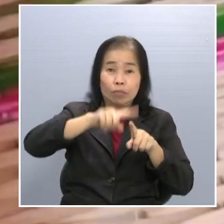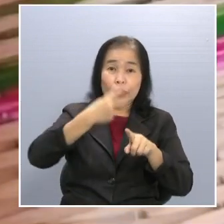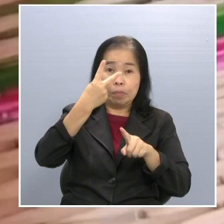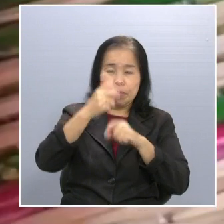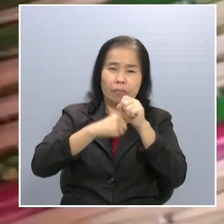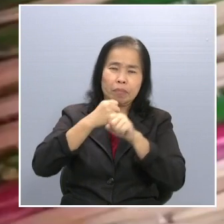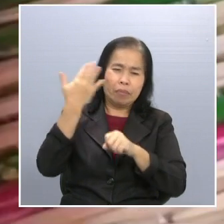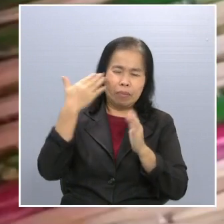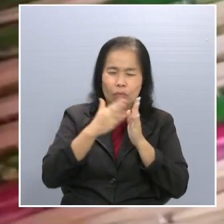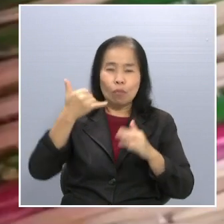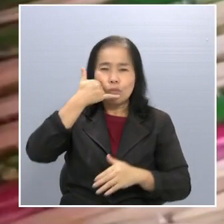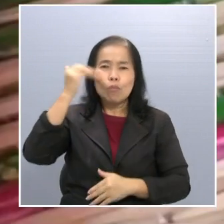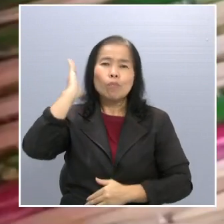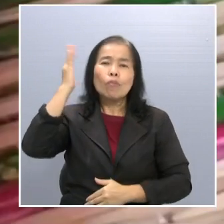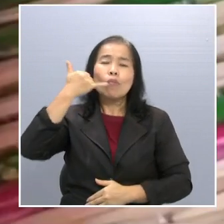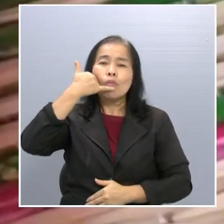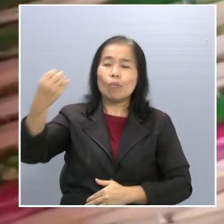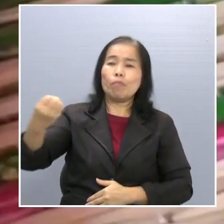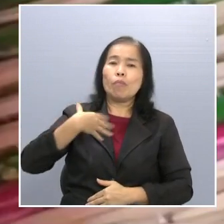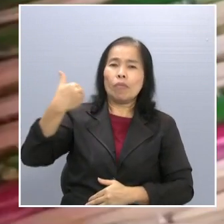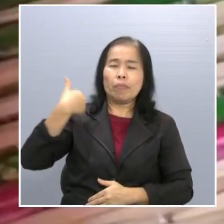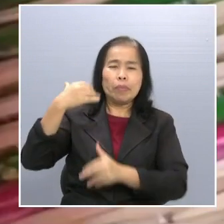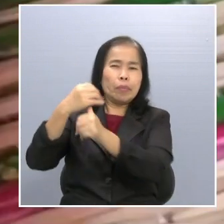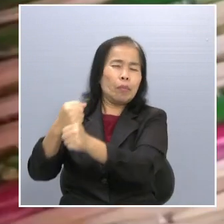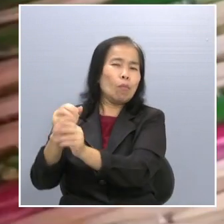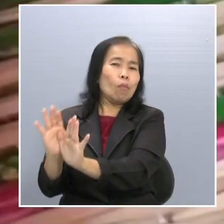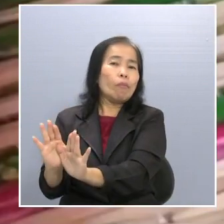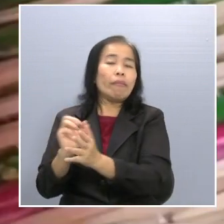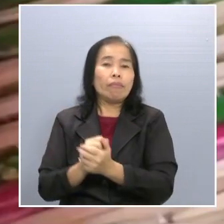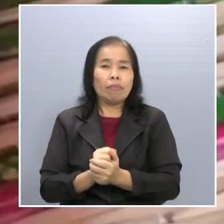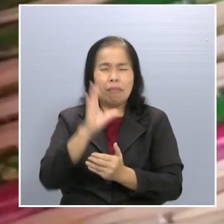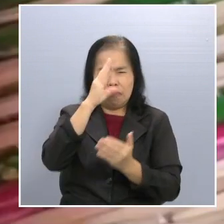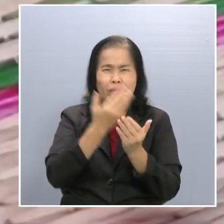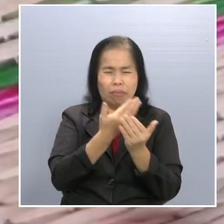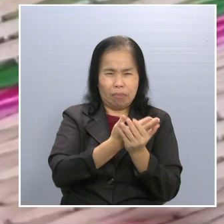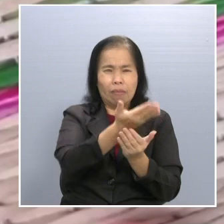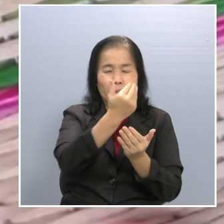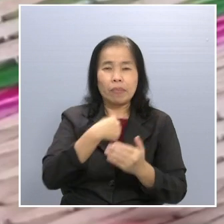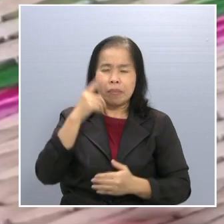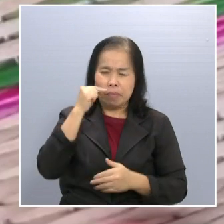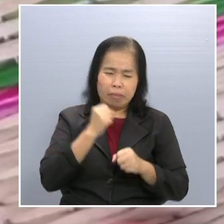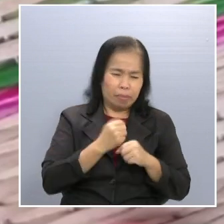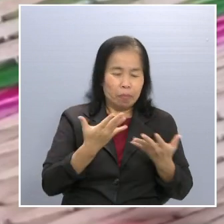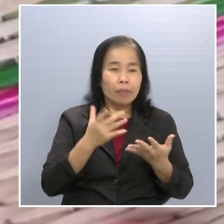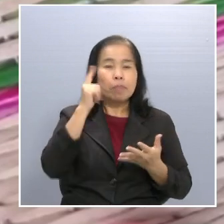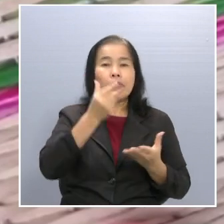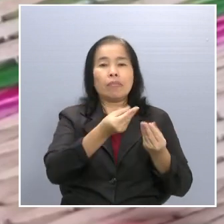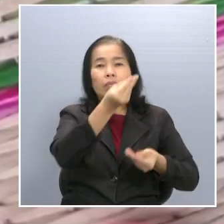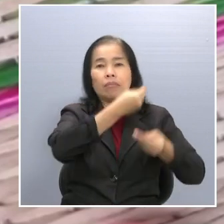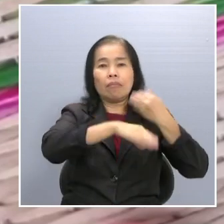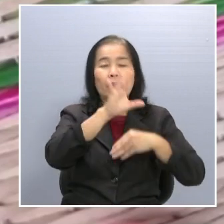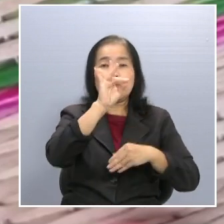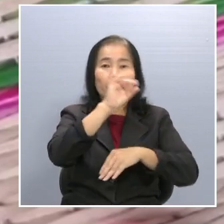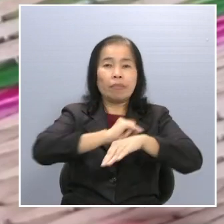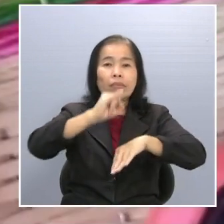านมาลูกชายโทรศัพท์มาบอกจับตัวไว้หาเงินมาหน่อยแม่ทำยังไง แม่ต้องขายที่ดิน8ไร่นะคะ